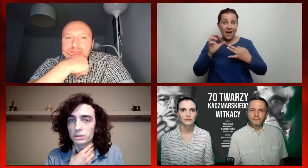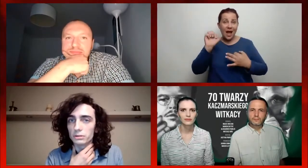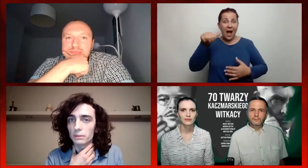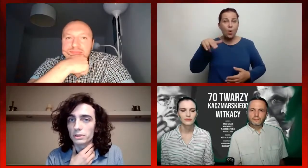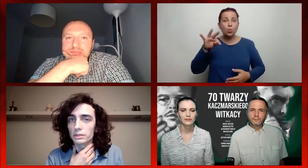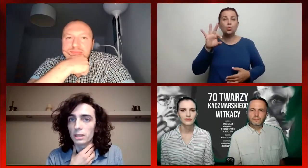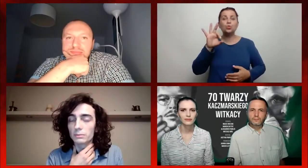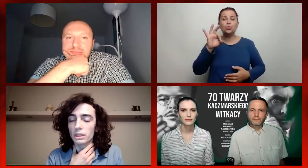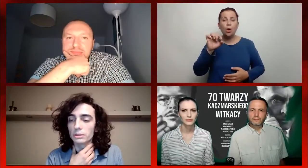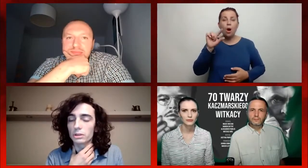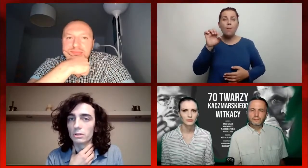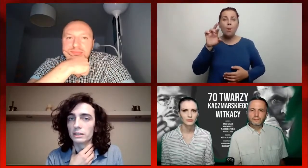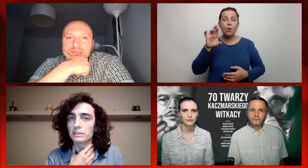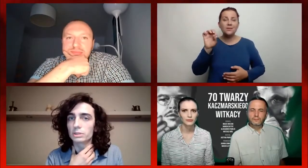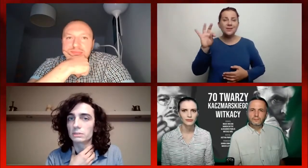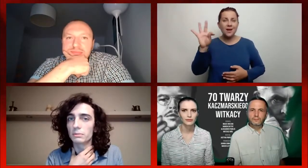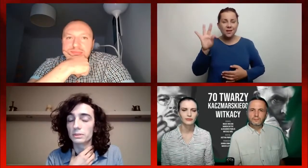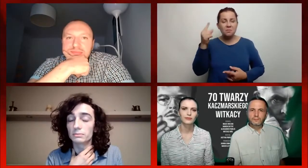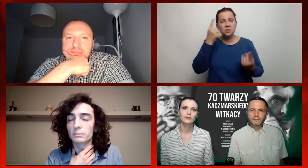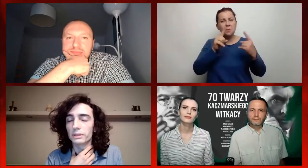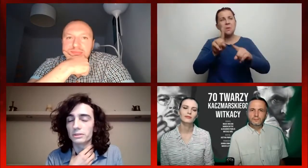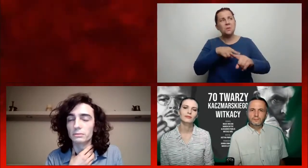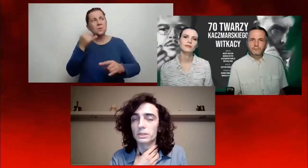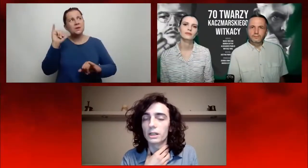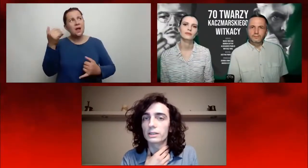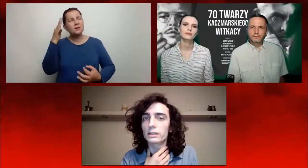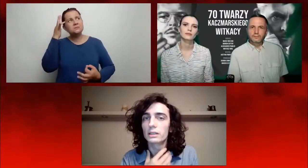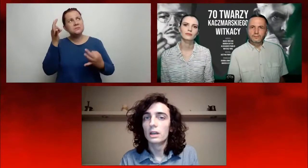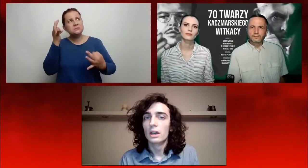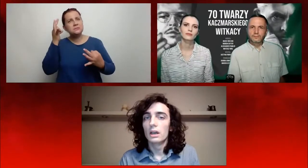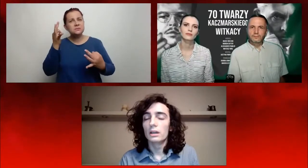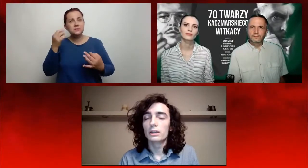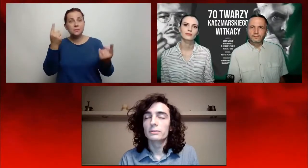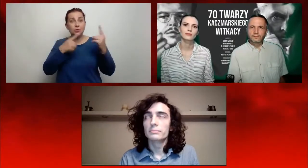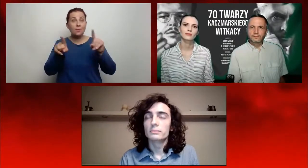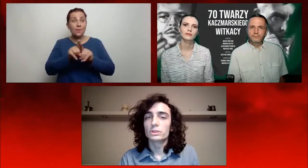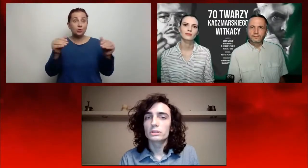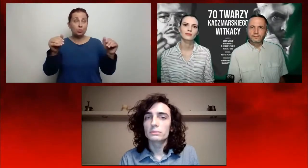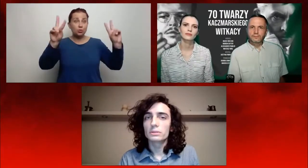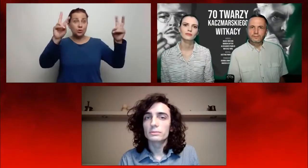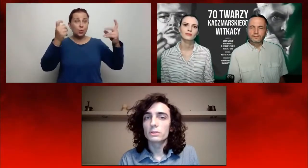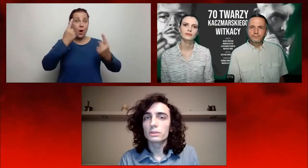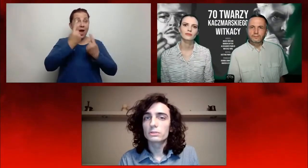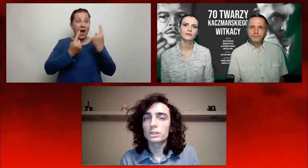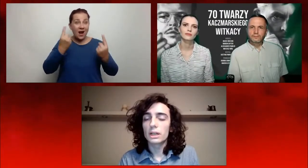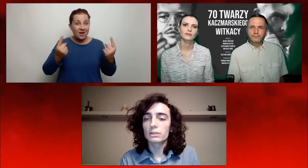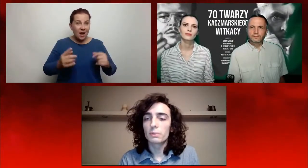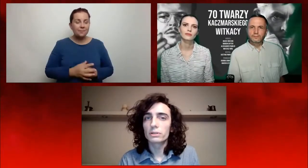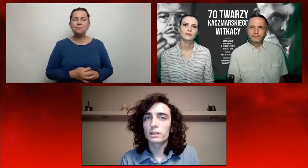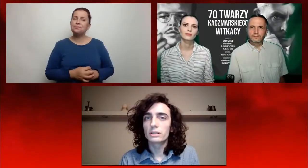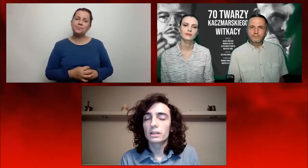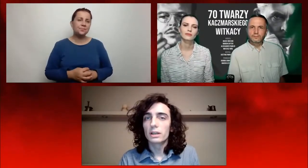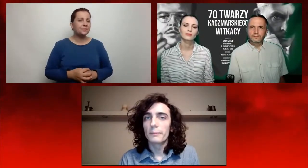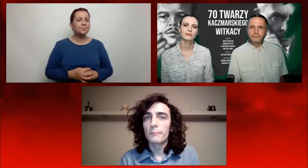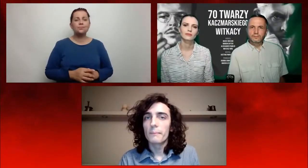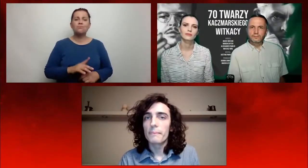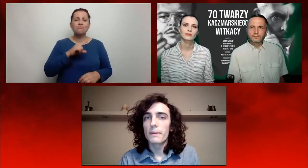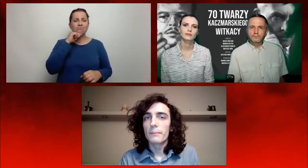szukałem odpowiedzi, która piosenka. Myślałem też o Lalce przez moment, bo bardzo lubię Lalkę. Doszedłem do wniosku, że jednak